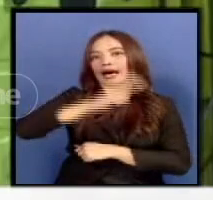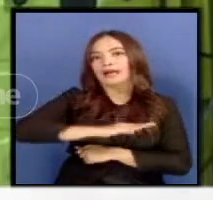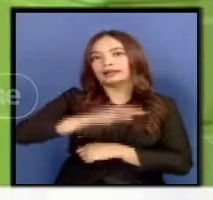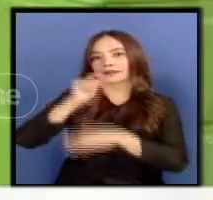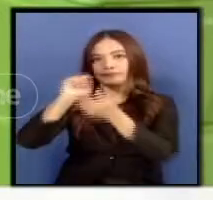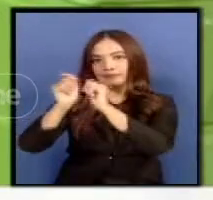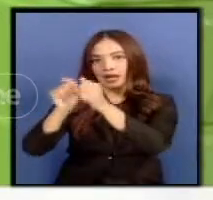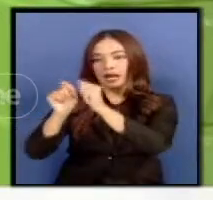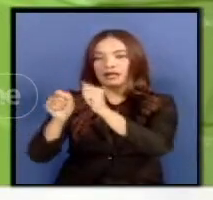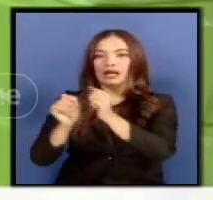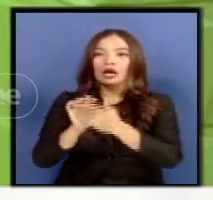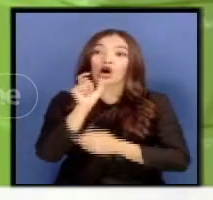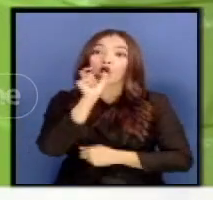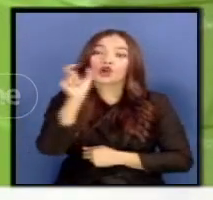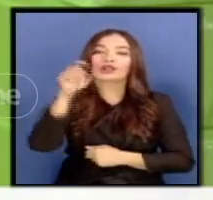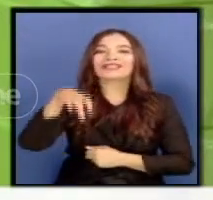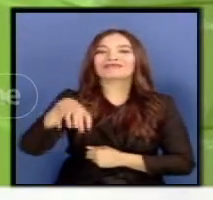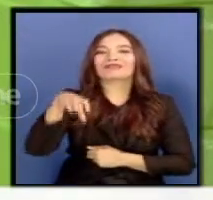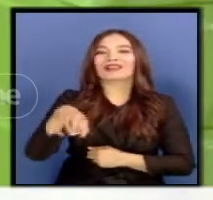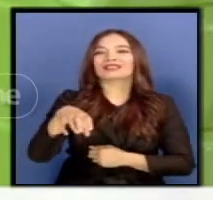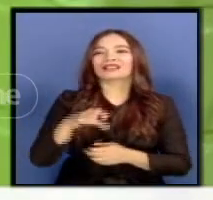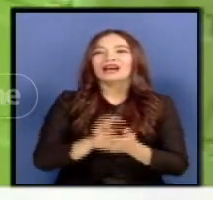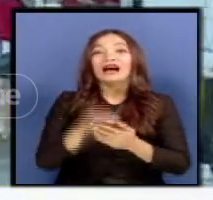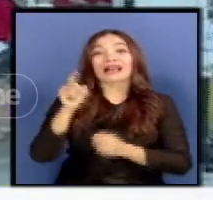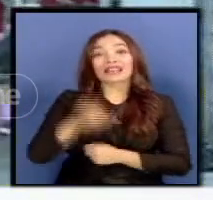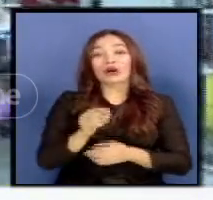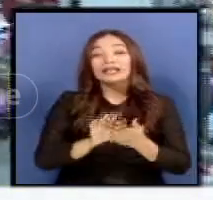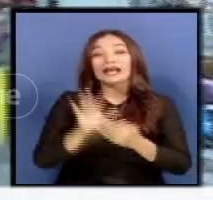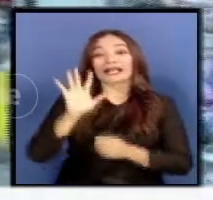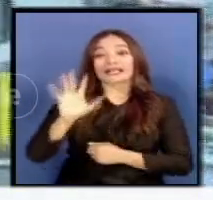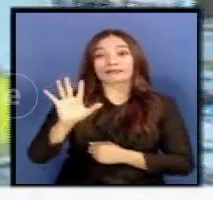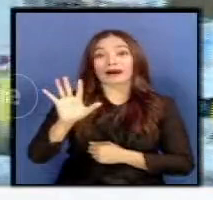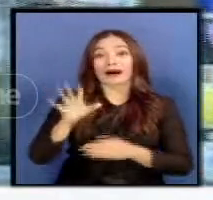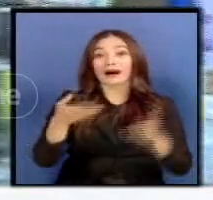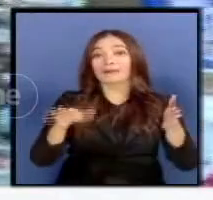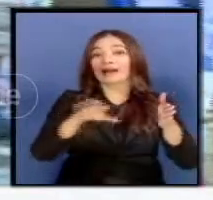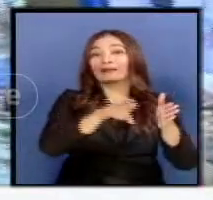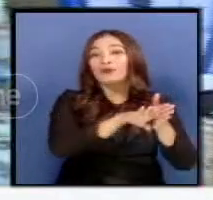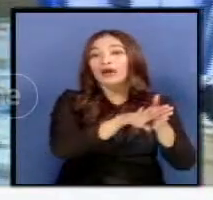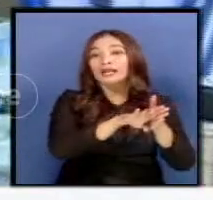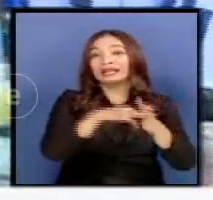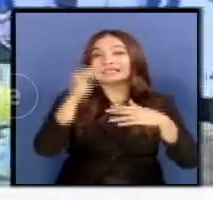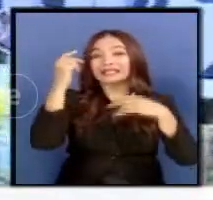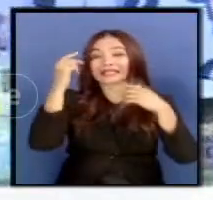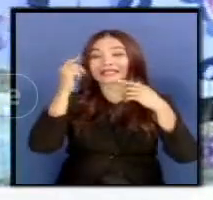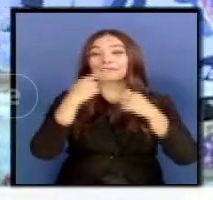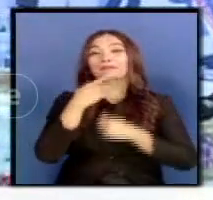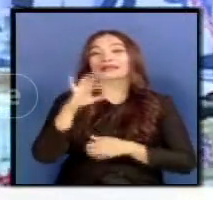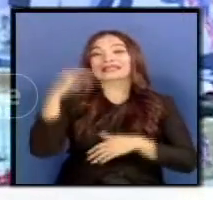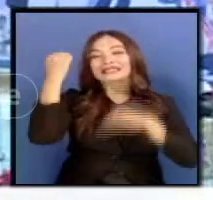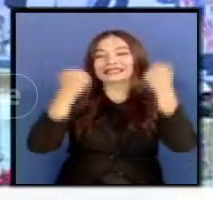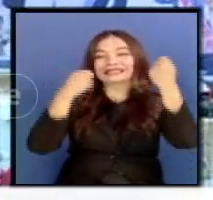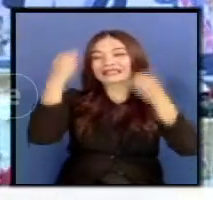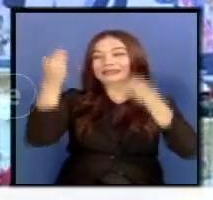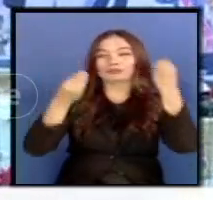Dan untuk di wilayah regional 4 ada 5 atau Big 5 pelabuhan tersibuk atau mengalami peningkatan penumpang